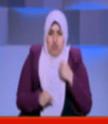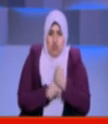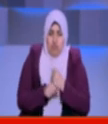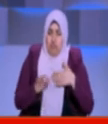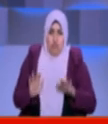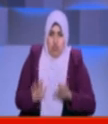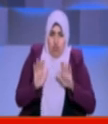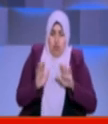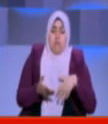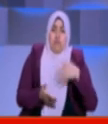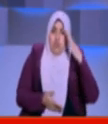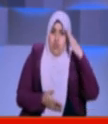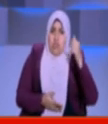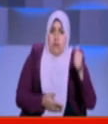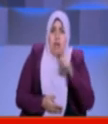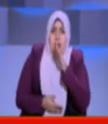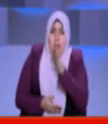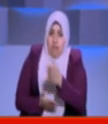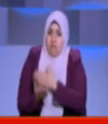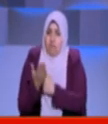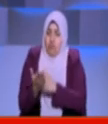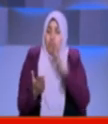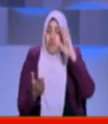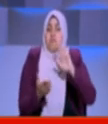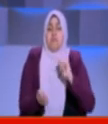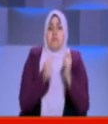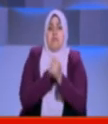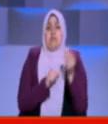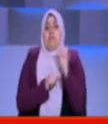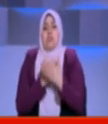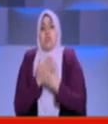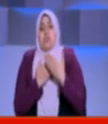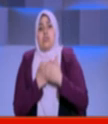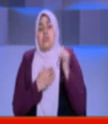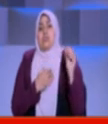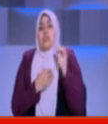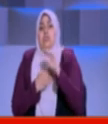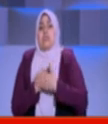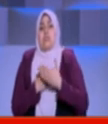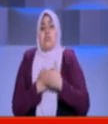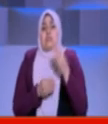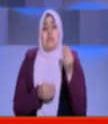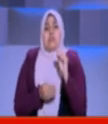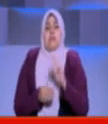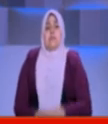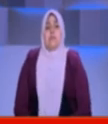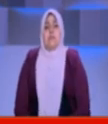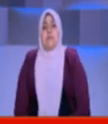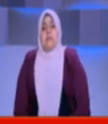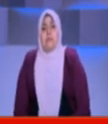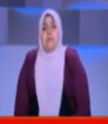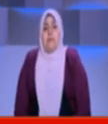مصطفى الكاظمي بعد سجالات حادة كما وصف هذه السجالات الرئيس العراقي برهم صالح، لكنه تمنى